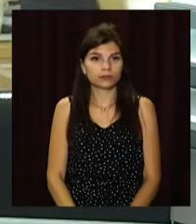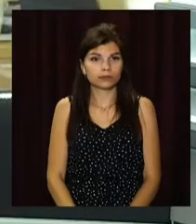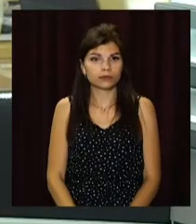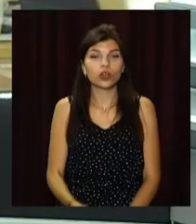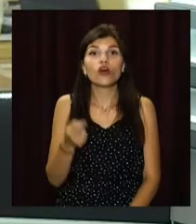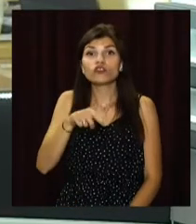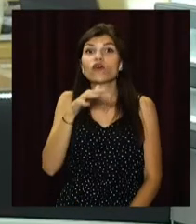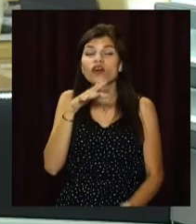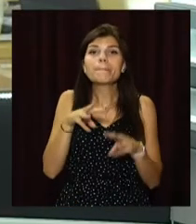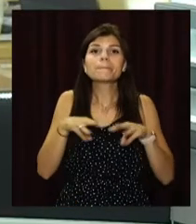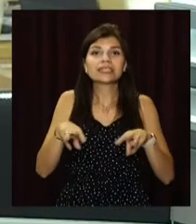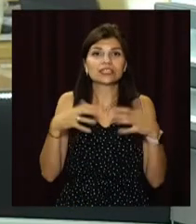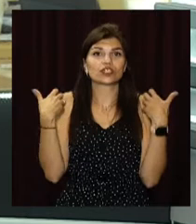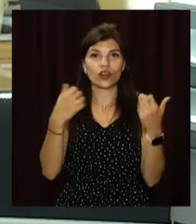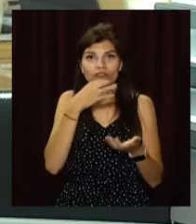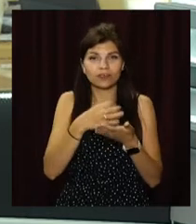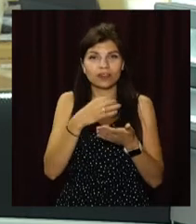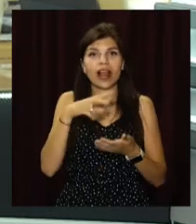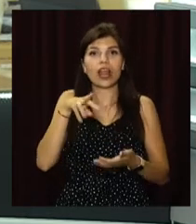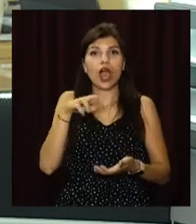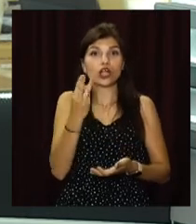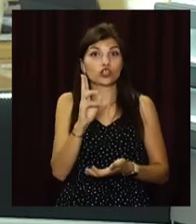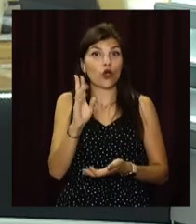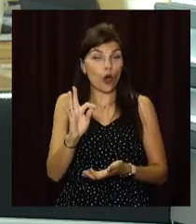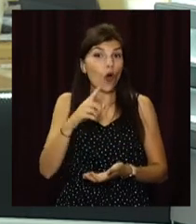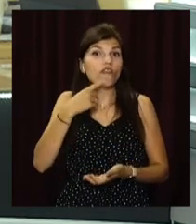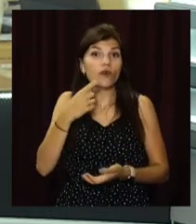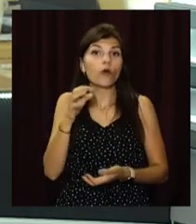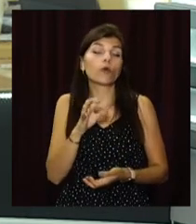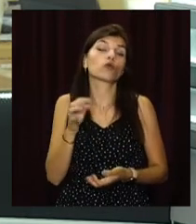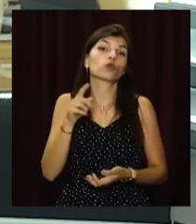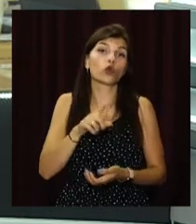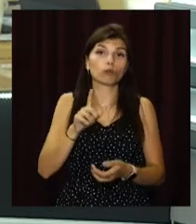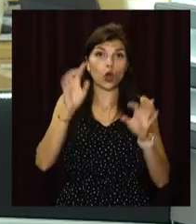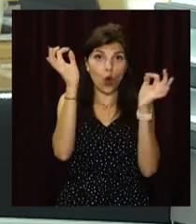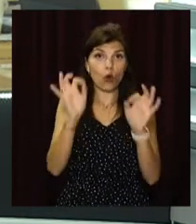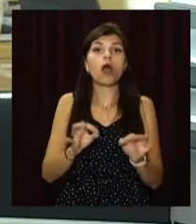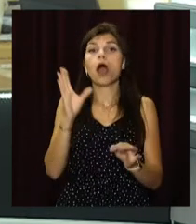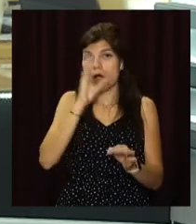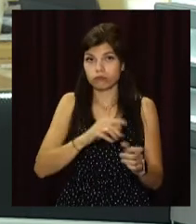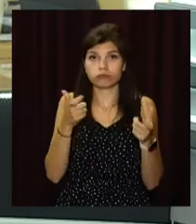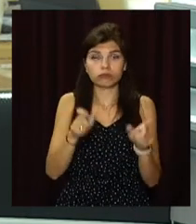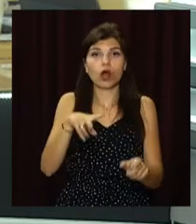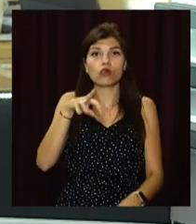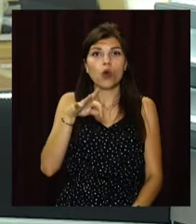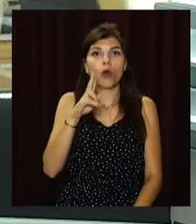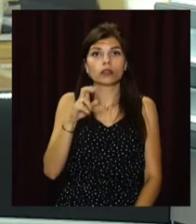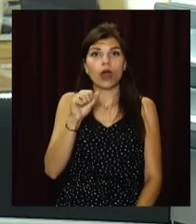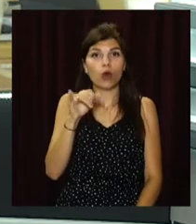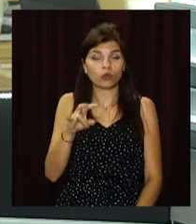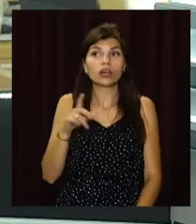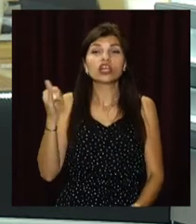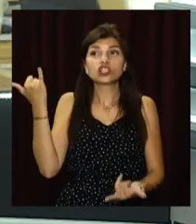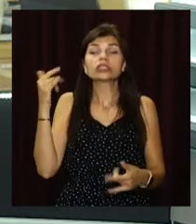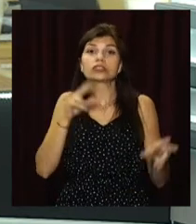У той же час міністр охорони здоров'я України Віктор Ляшко говорить про ймовірний осінній локдаун. Каже, відомство робить усе, аби його